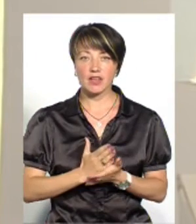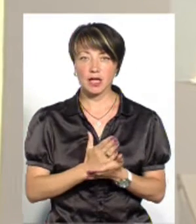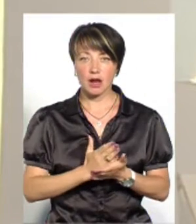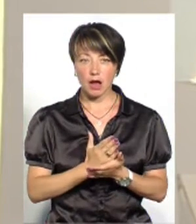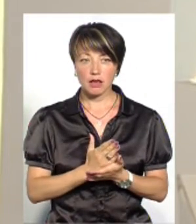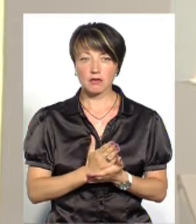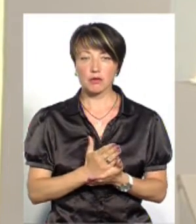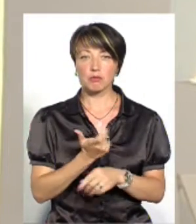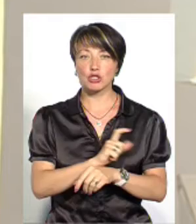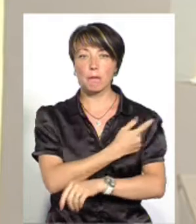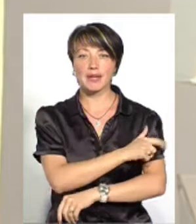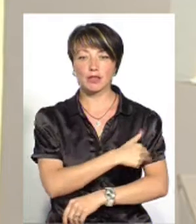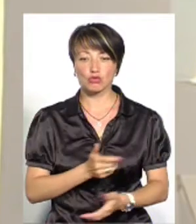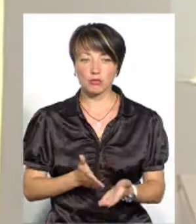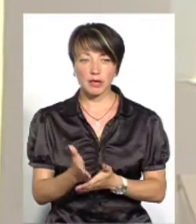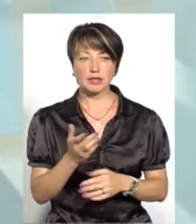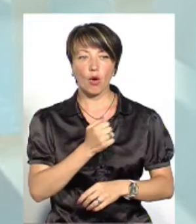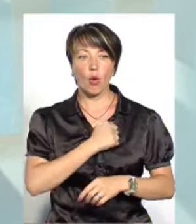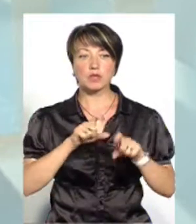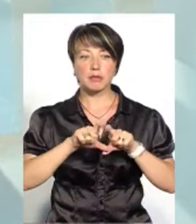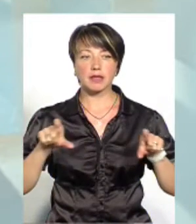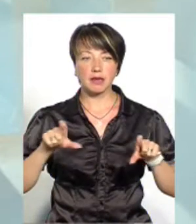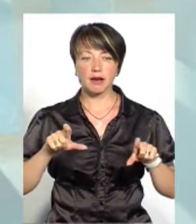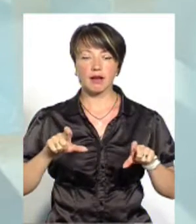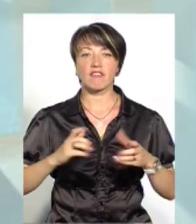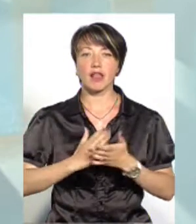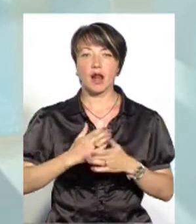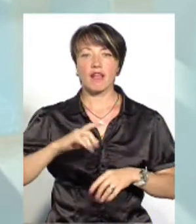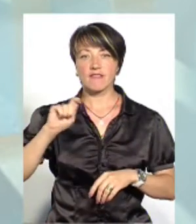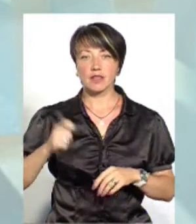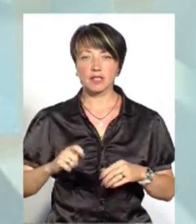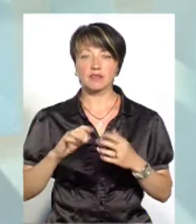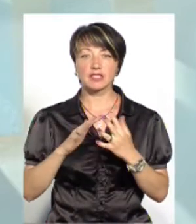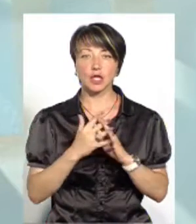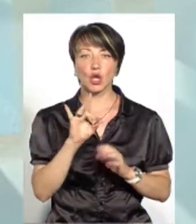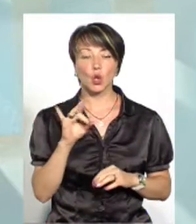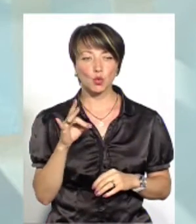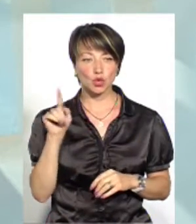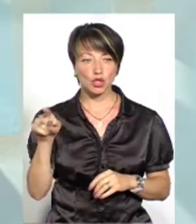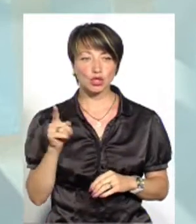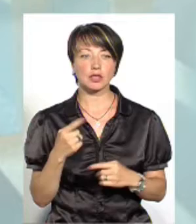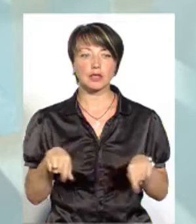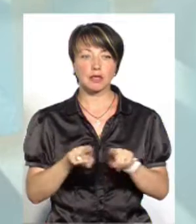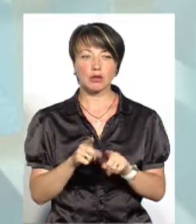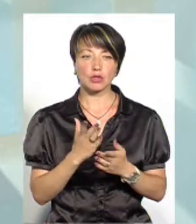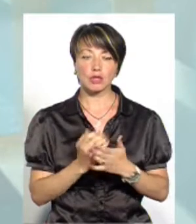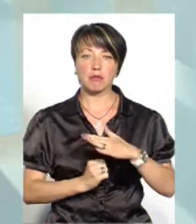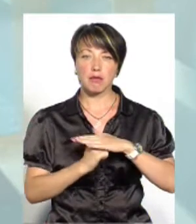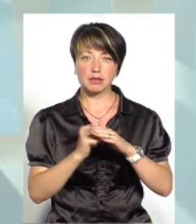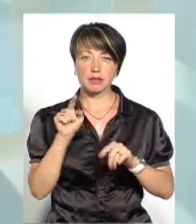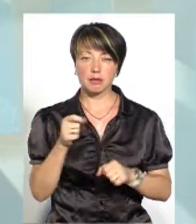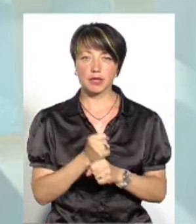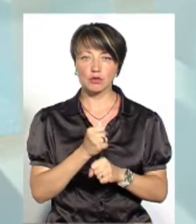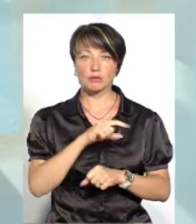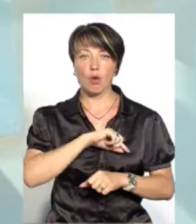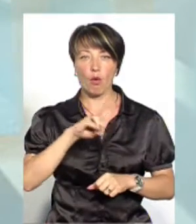ветеранів, але суто більш медичного характеру. Це госпіталь ветеранів війни в селі Ружичне, який є. Також на базі госпіталя